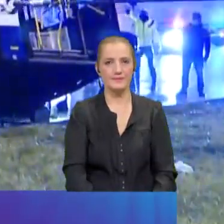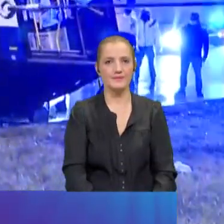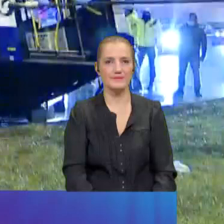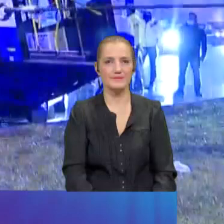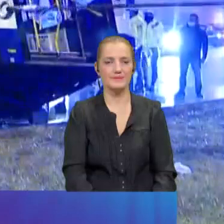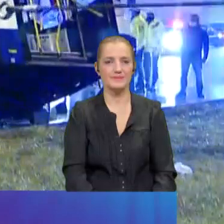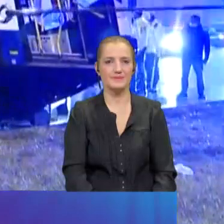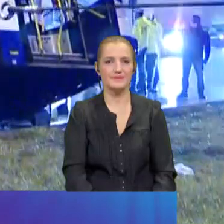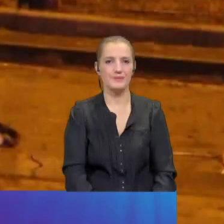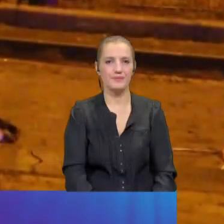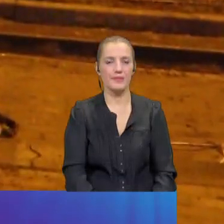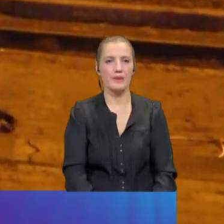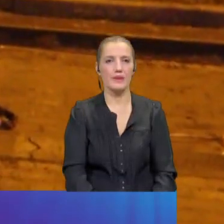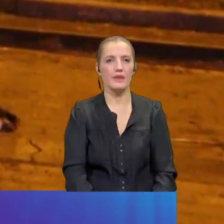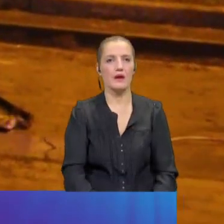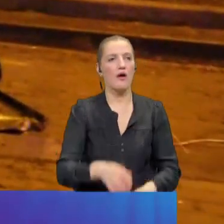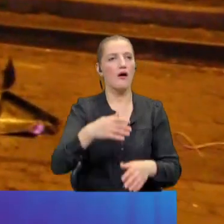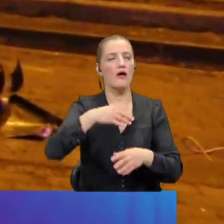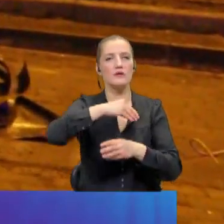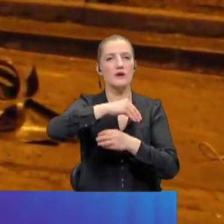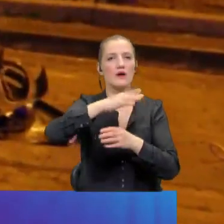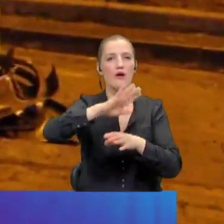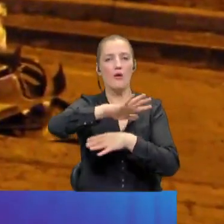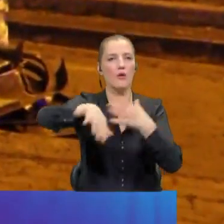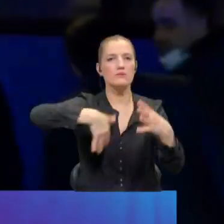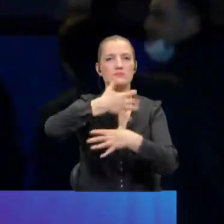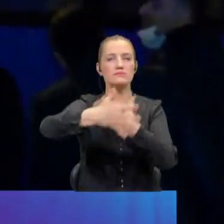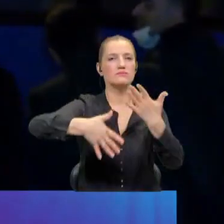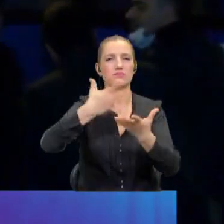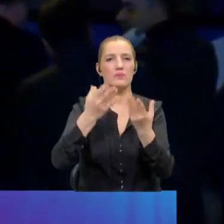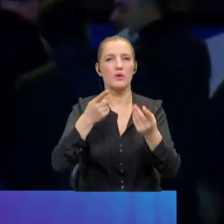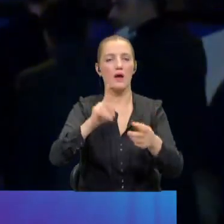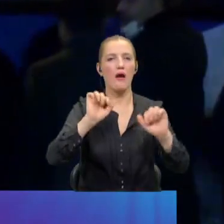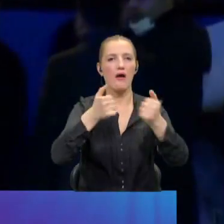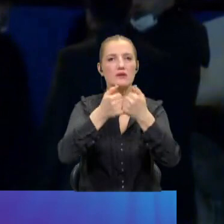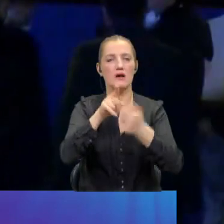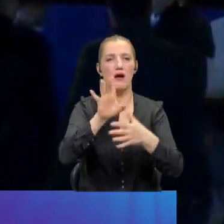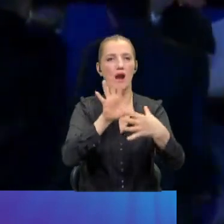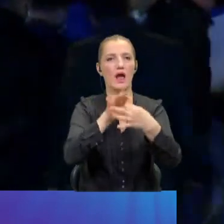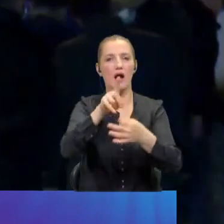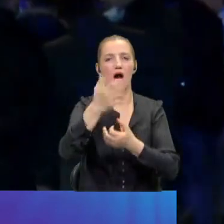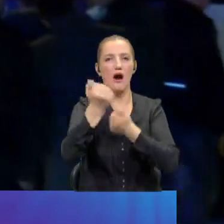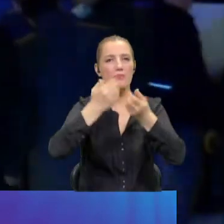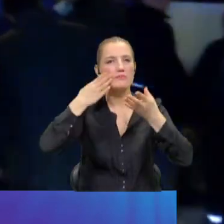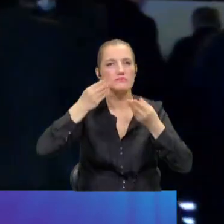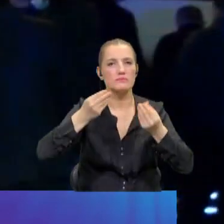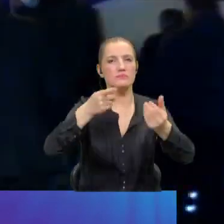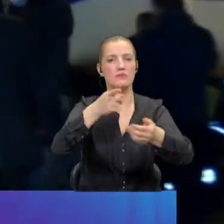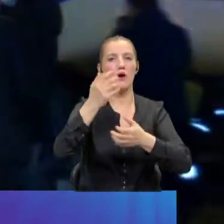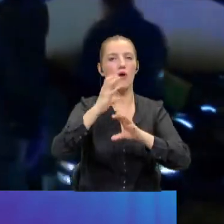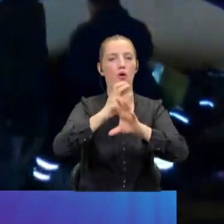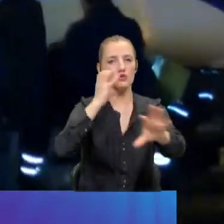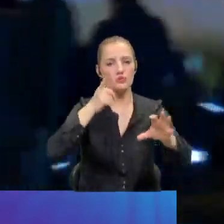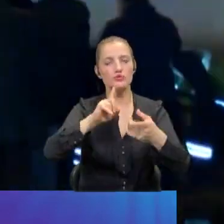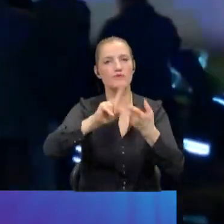ol ve ortalık bir anda Savaş alanına döndü kaza nedeniyle araçlar hurdaya dönerken otobüs ve